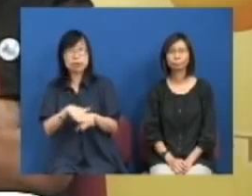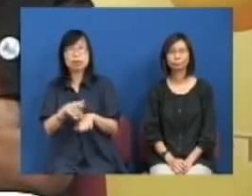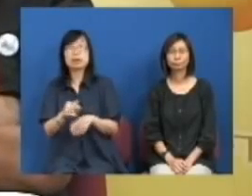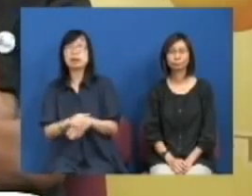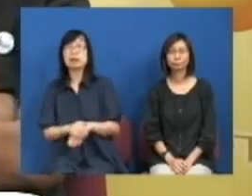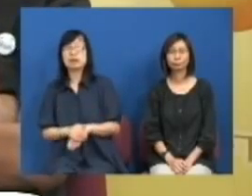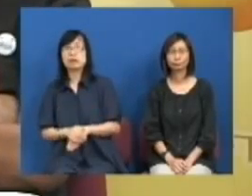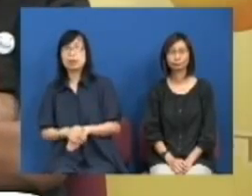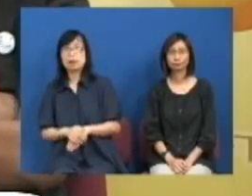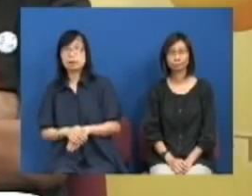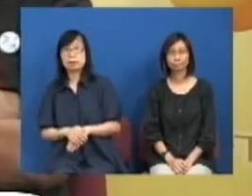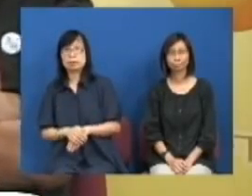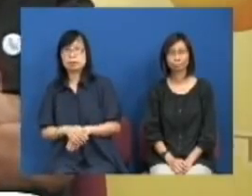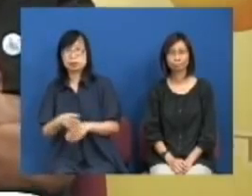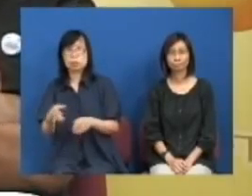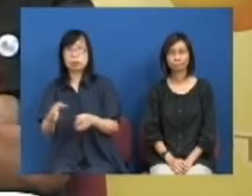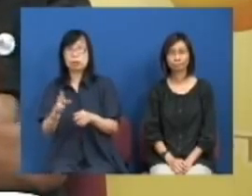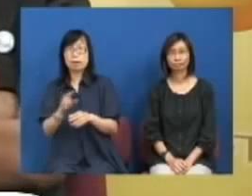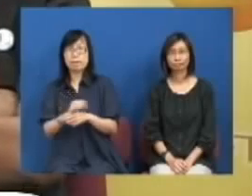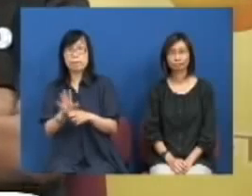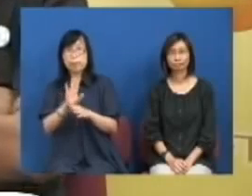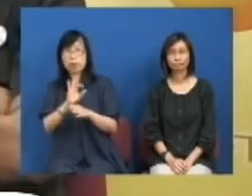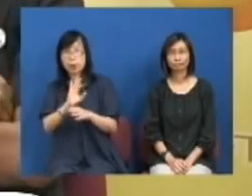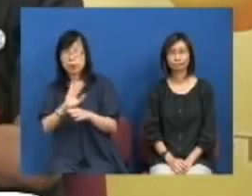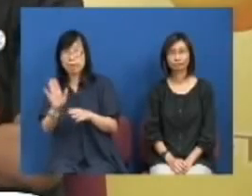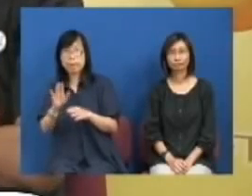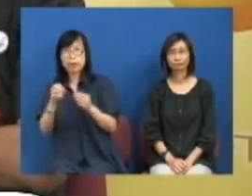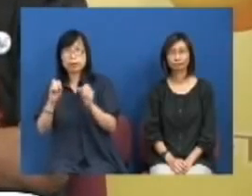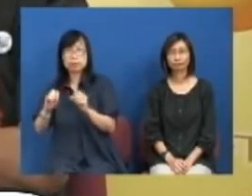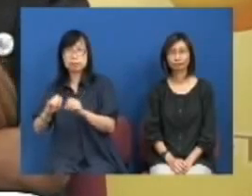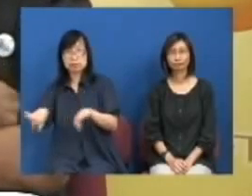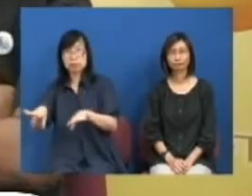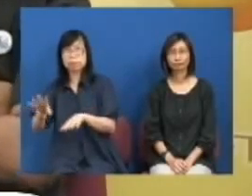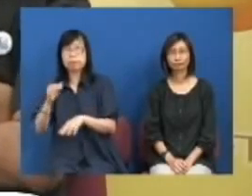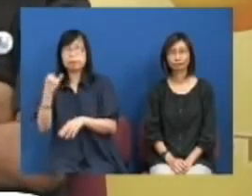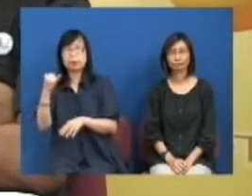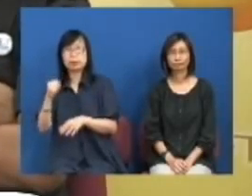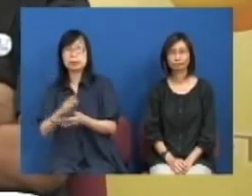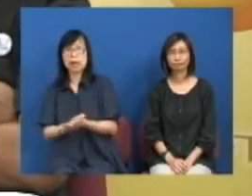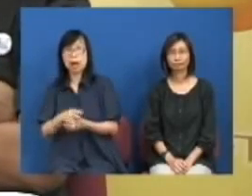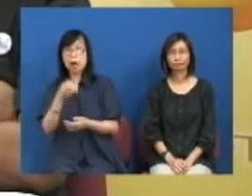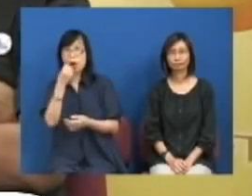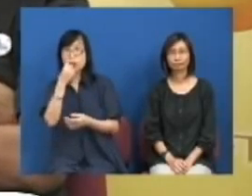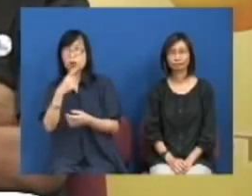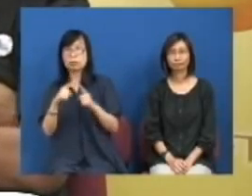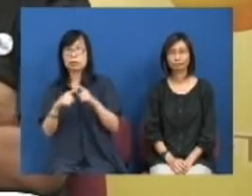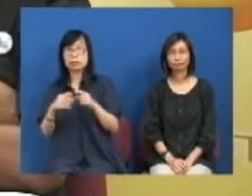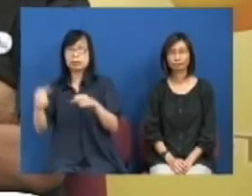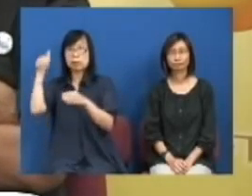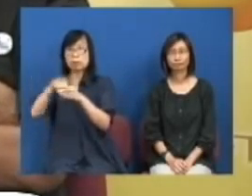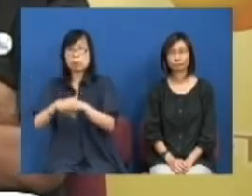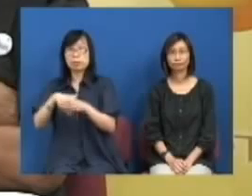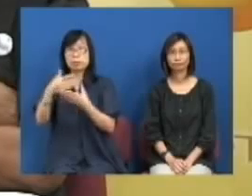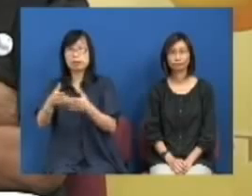權不拆，但問題就是你不拆不行，因為香港人已經投了票給泛民，或者在各樣